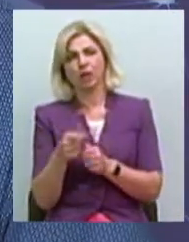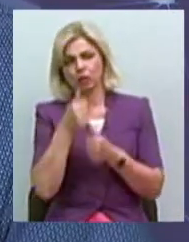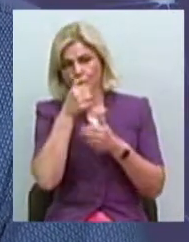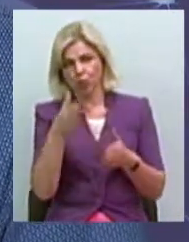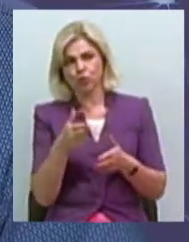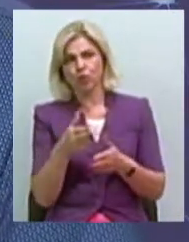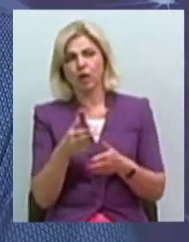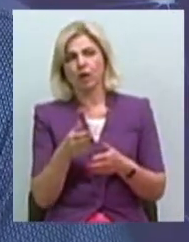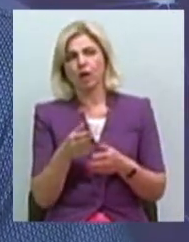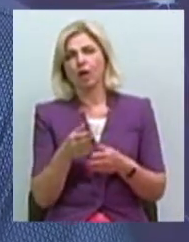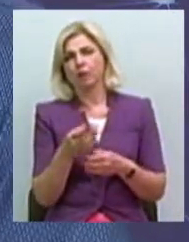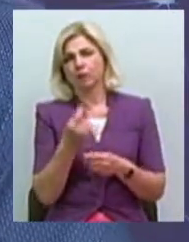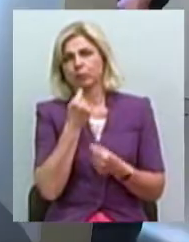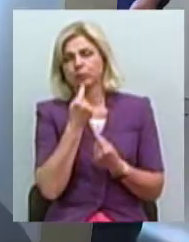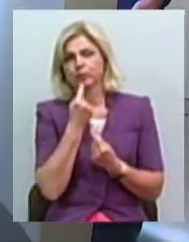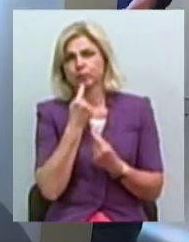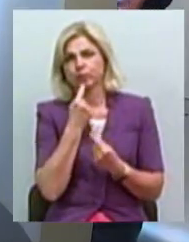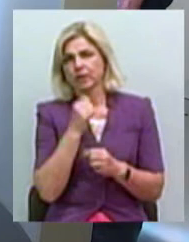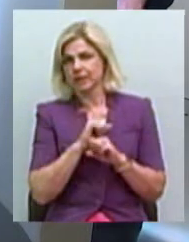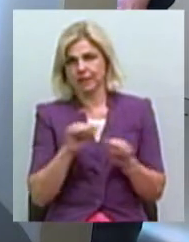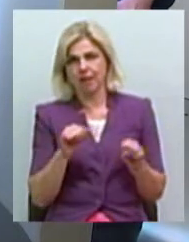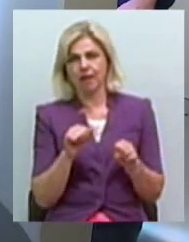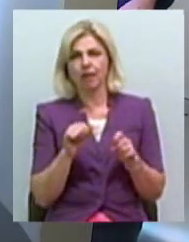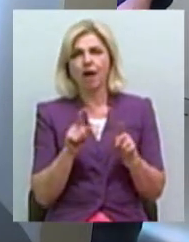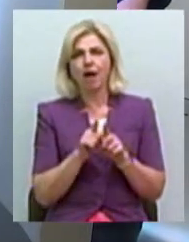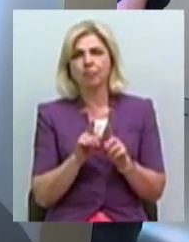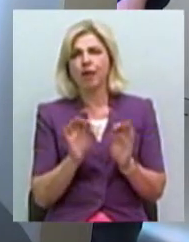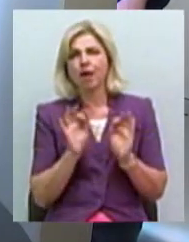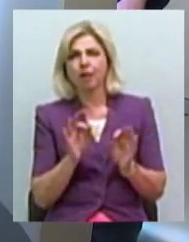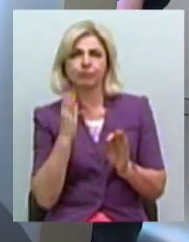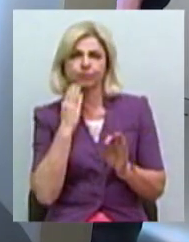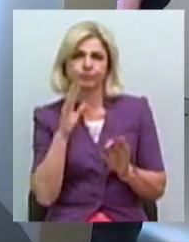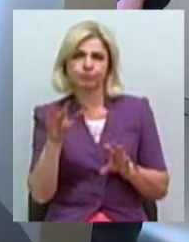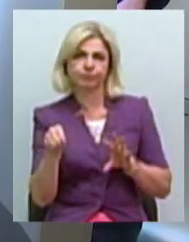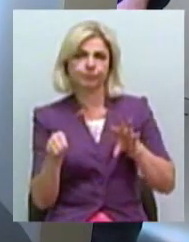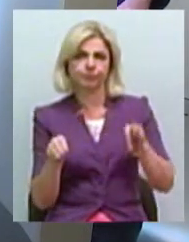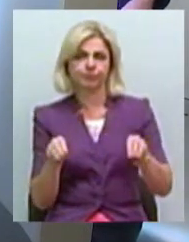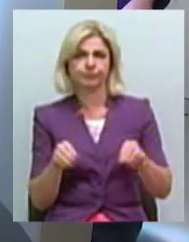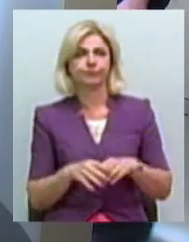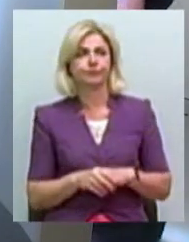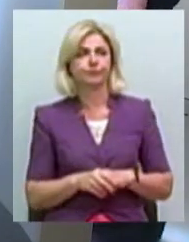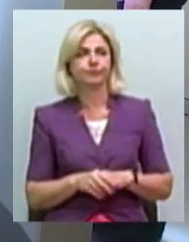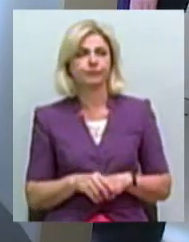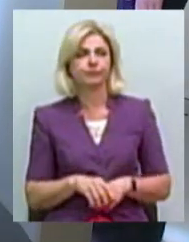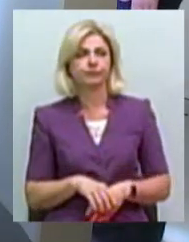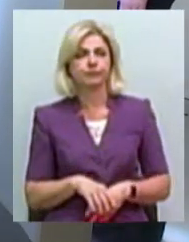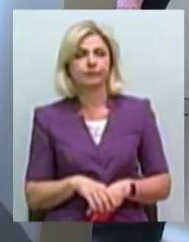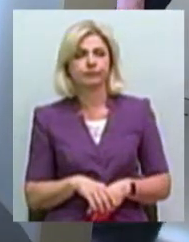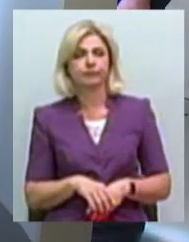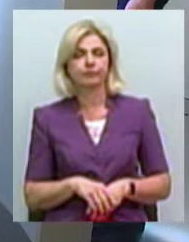не зможуть зводити кінці з кінцями. Тому потрібно дооб'єднуватися. У нас є такі громади, котрі не зможуть звести? Поки що